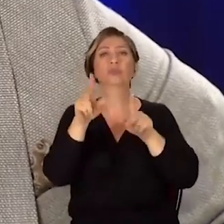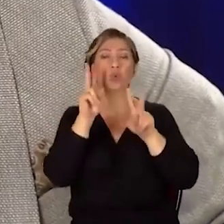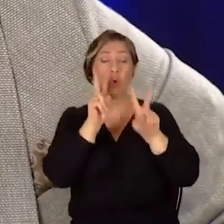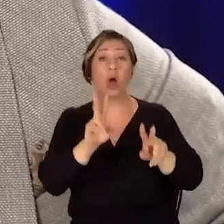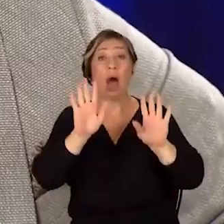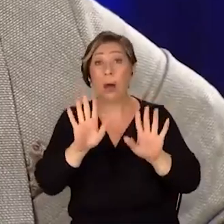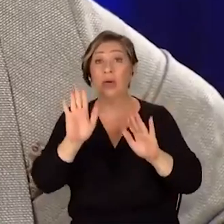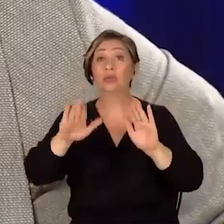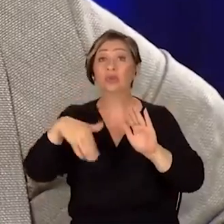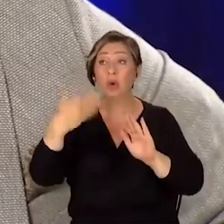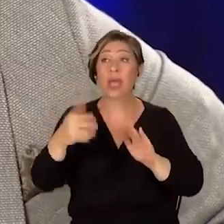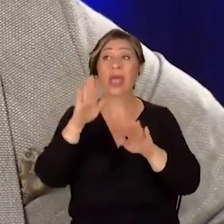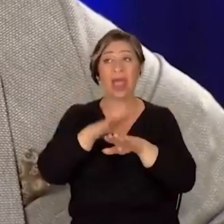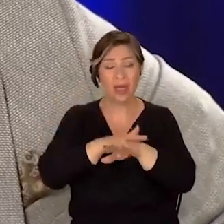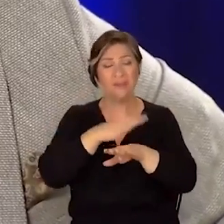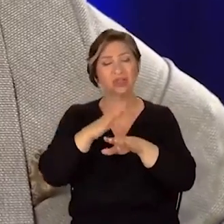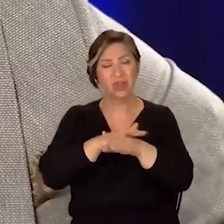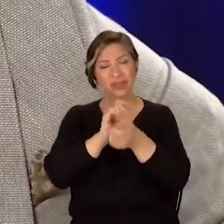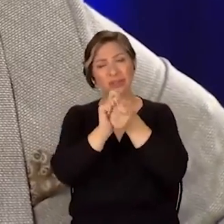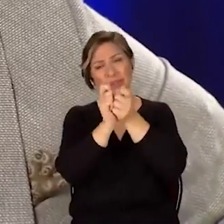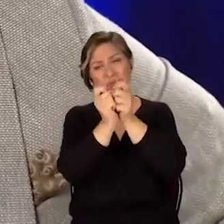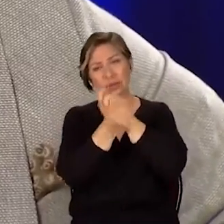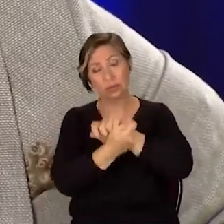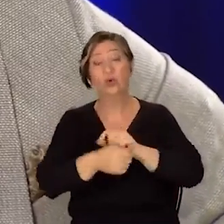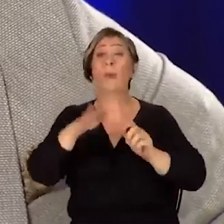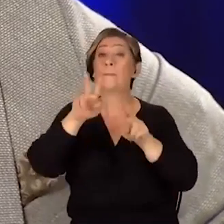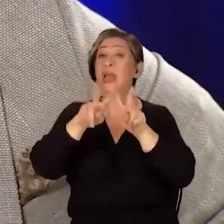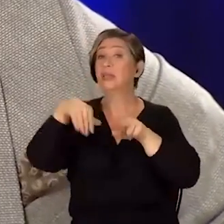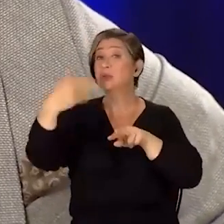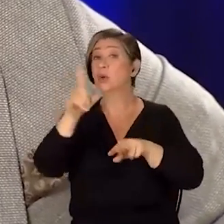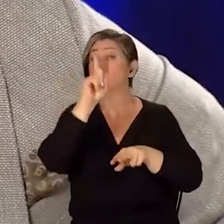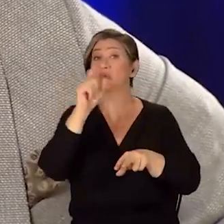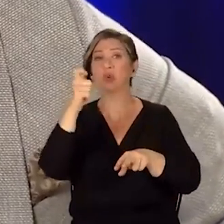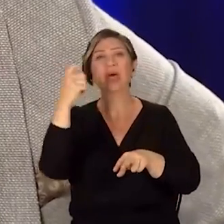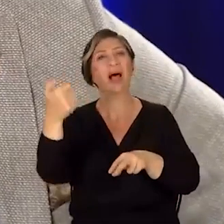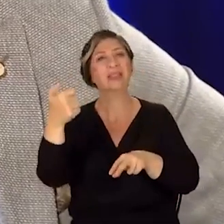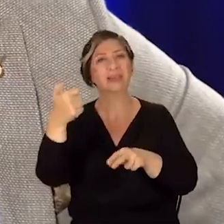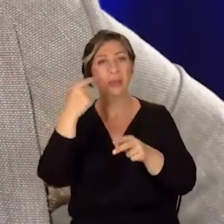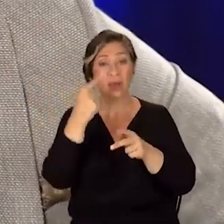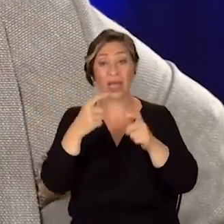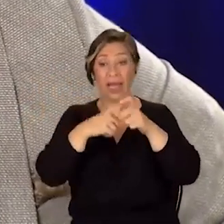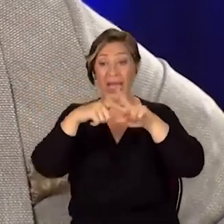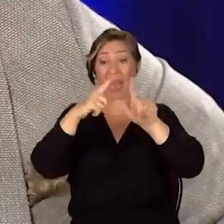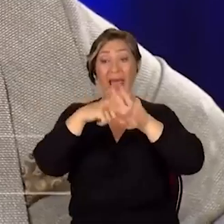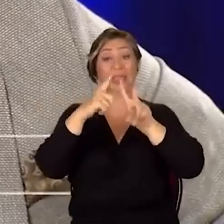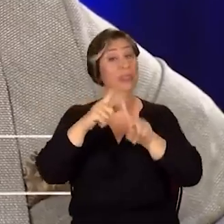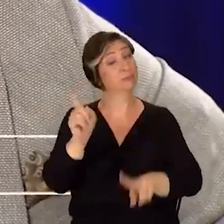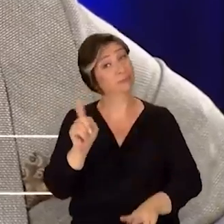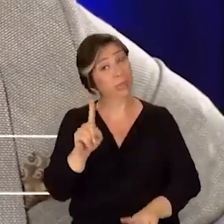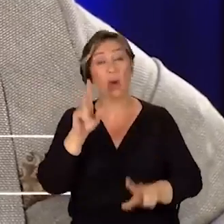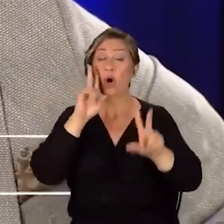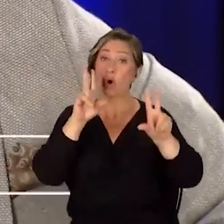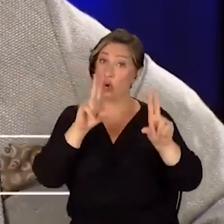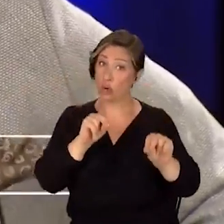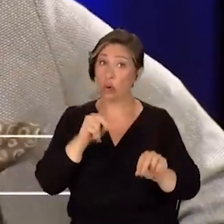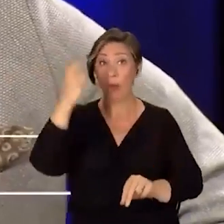Ama daha sonra yapı yavaş yavaş değişiyor. Mesela milattan sonra 196'ya geldiğiniz zaman Galen'e bakıyorsunuz. Galen diyor ki hayır diyor, uyku